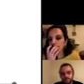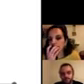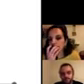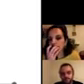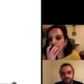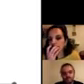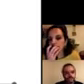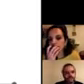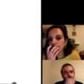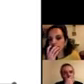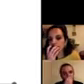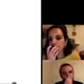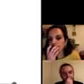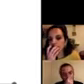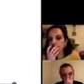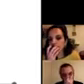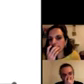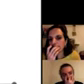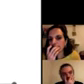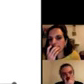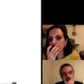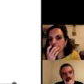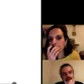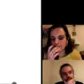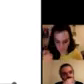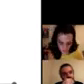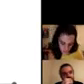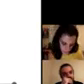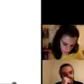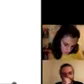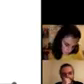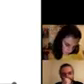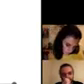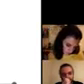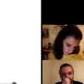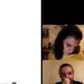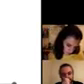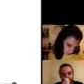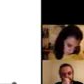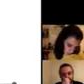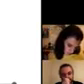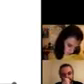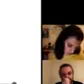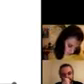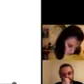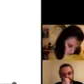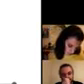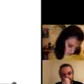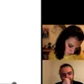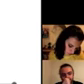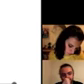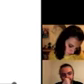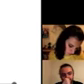de bazı yasal, yönetsel, bütçesel diyebileceğim bazı sorunlarla karşılaştık ve bunun